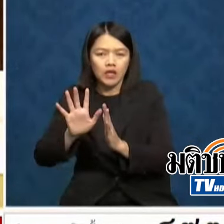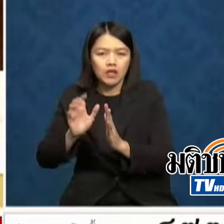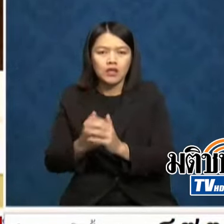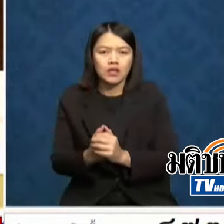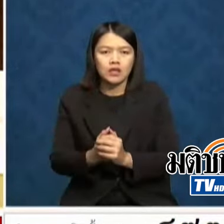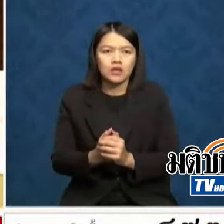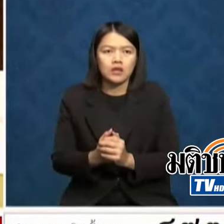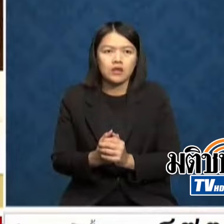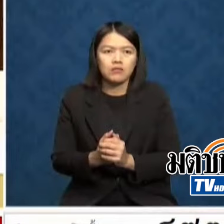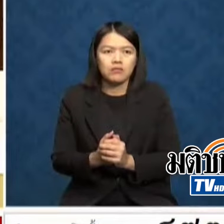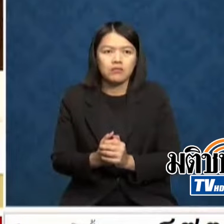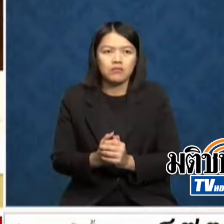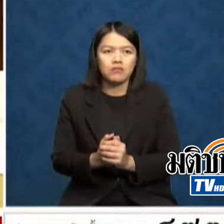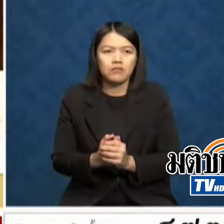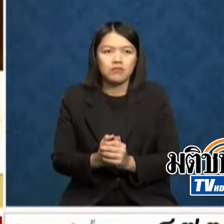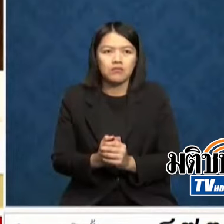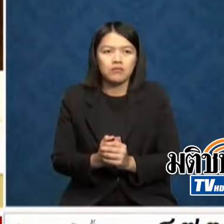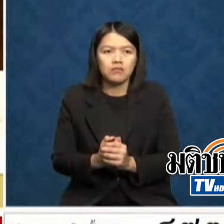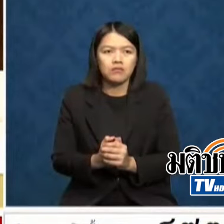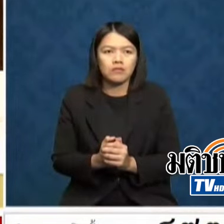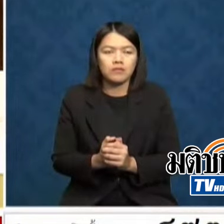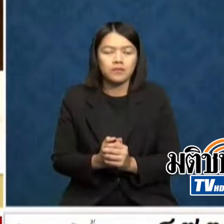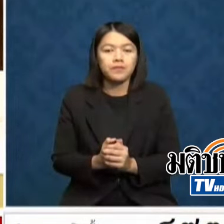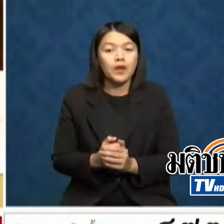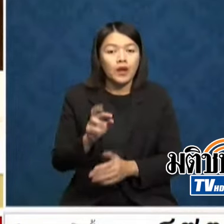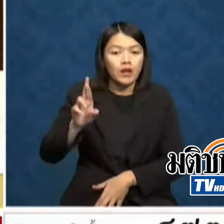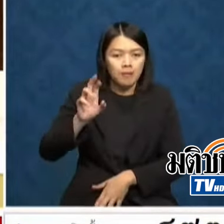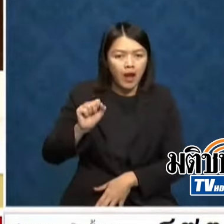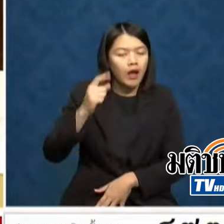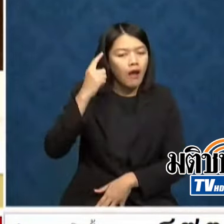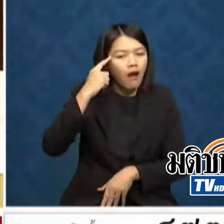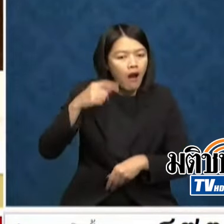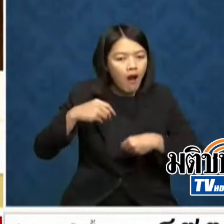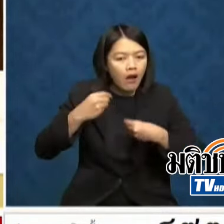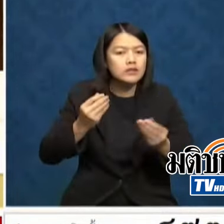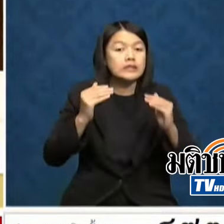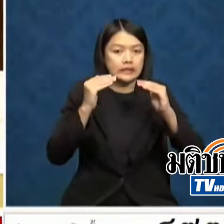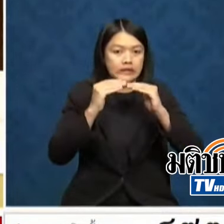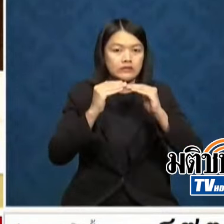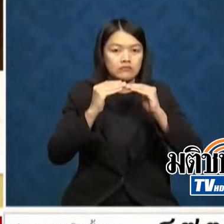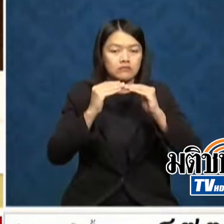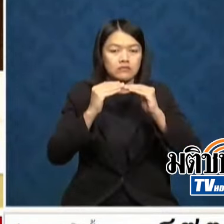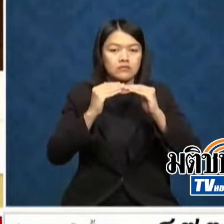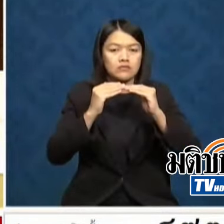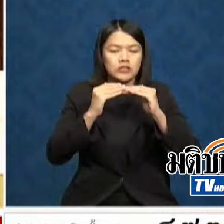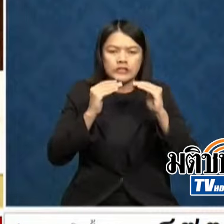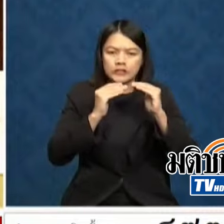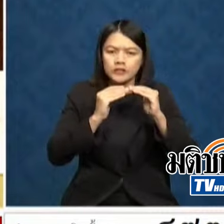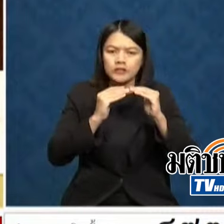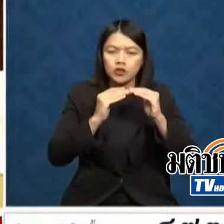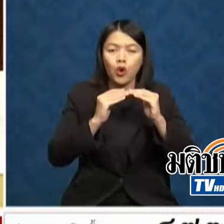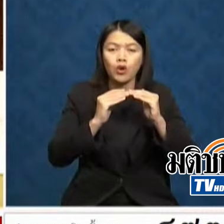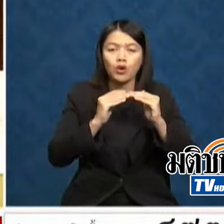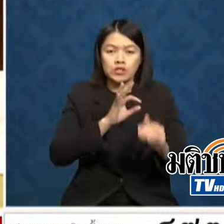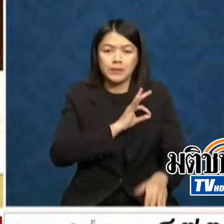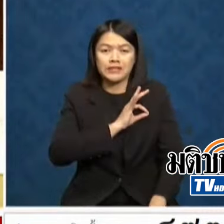ต่สภาเห็นว่าเพื่อพิทักษ์เอกสิทธิ์ของสมาชิกเ